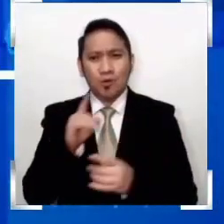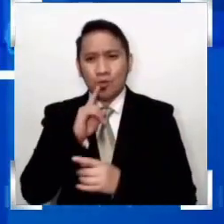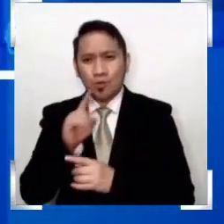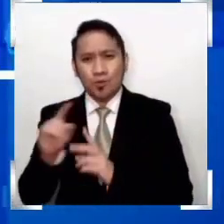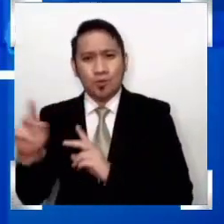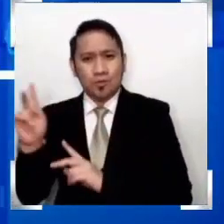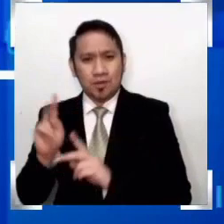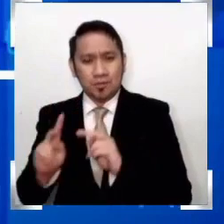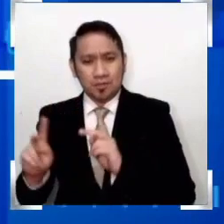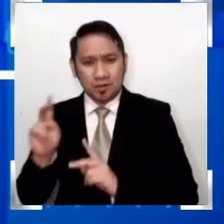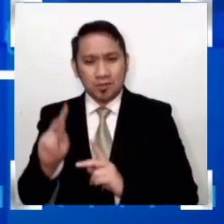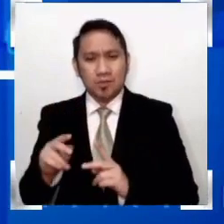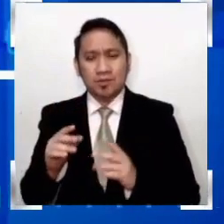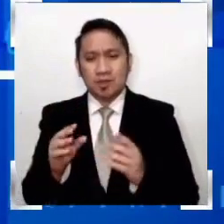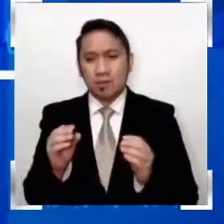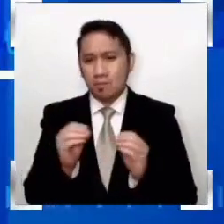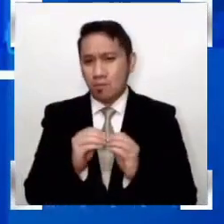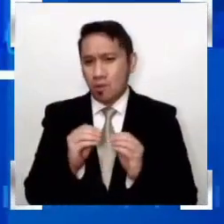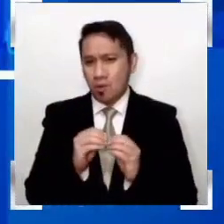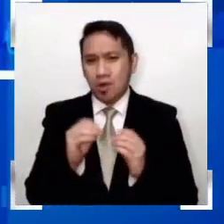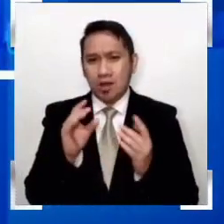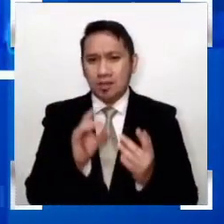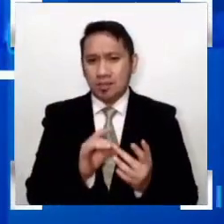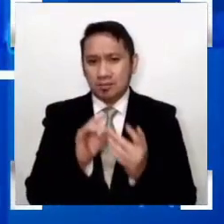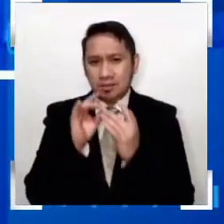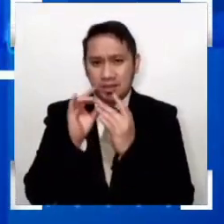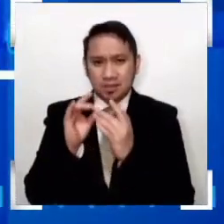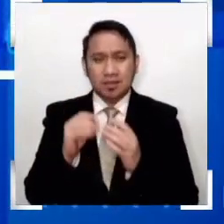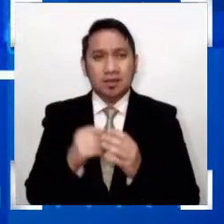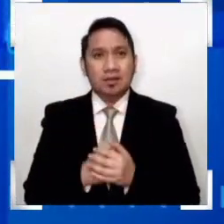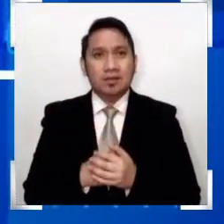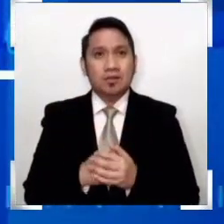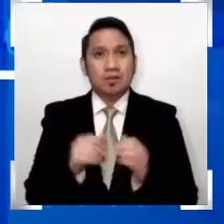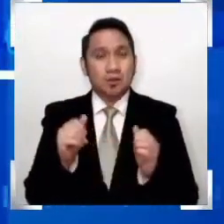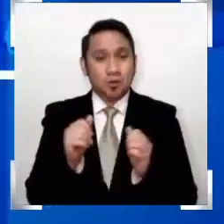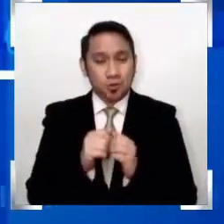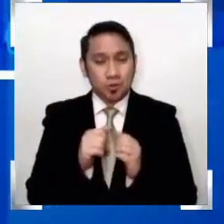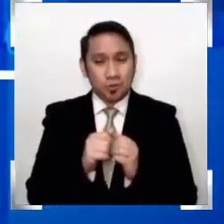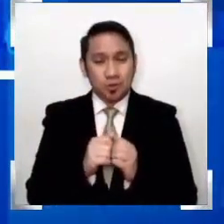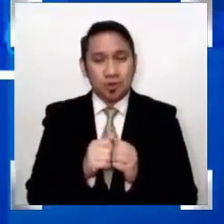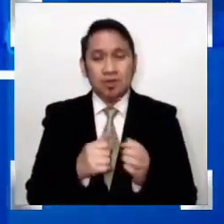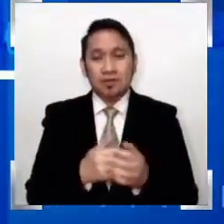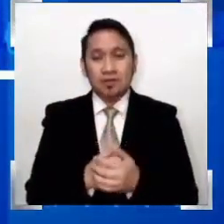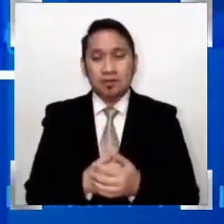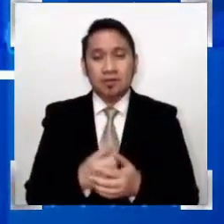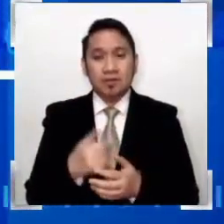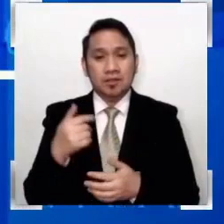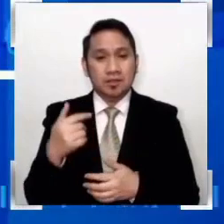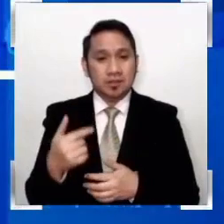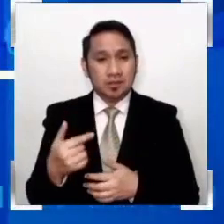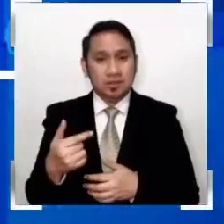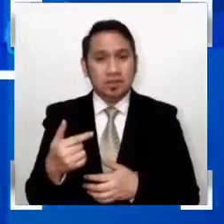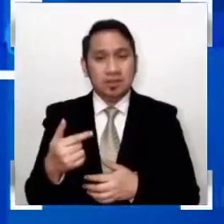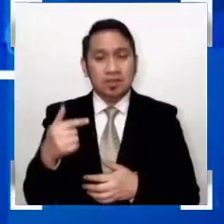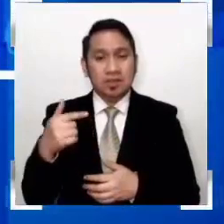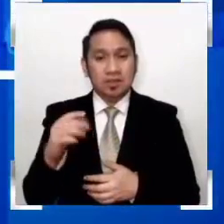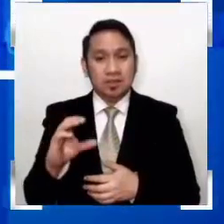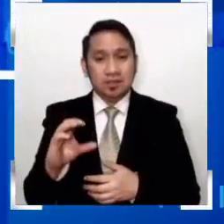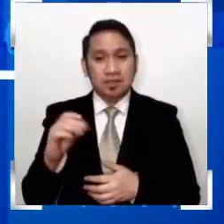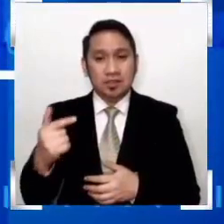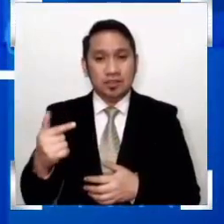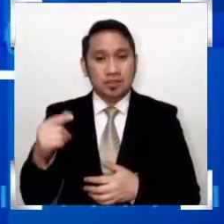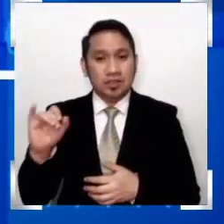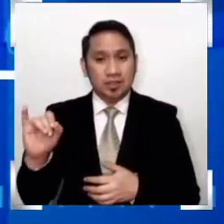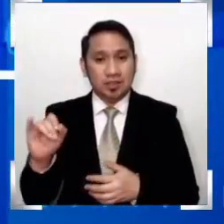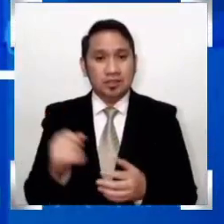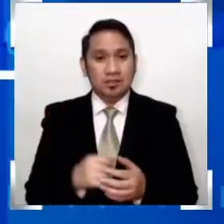extra special dahil sa presence ng computer-generated imagery o CGI. The most